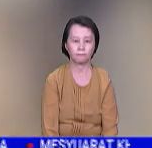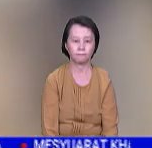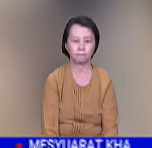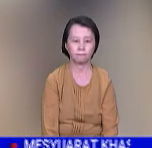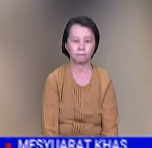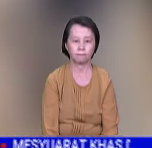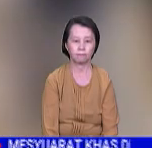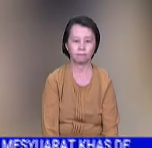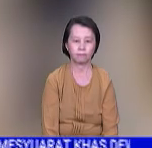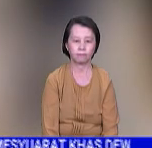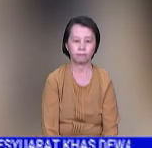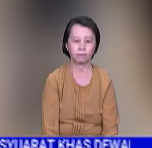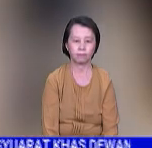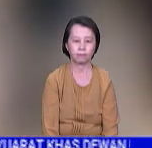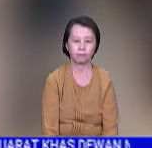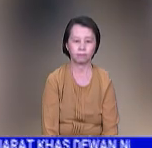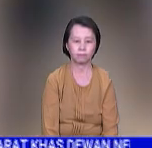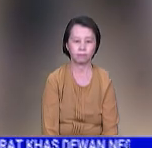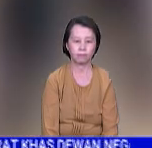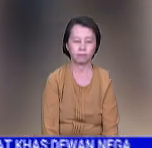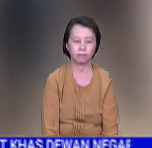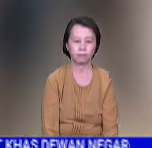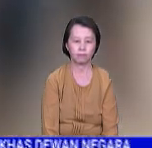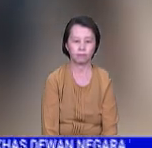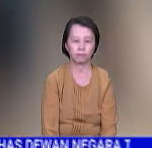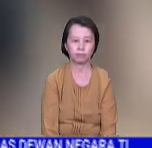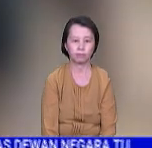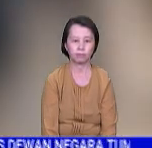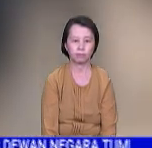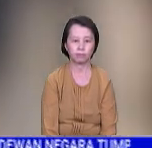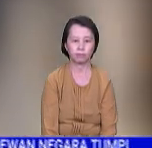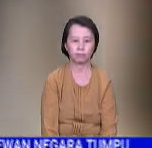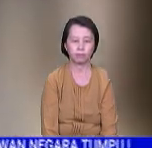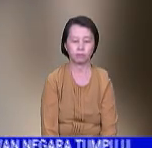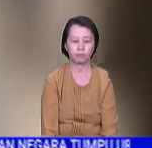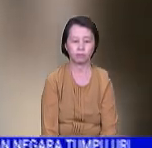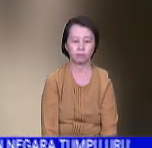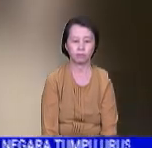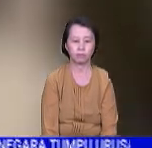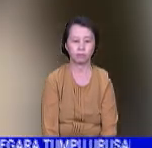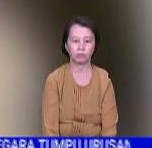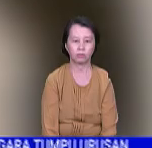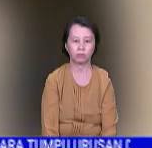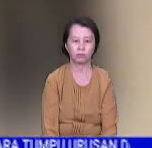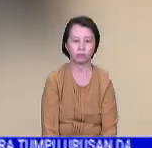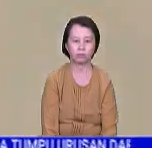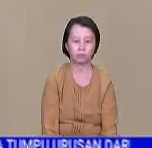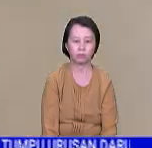Thank you.